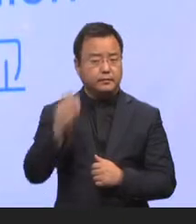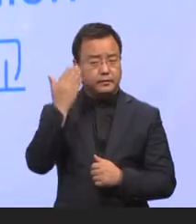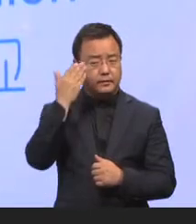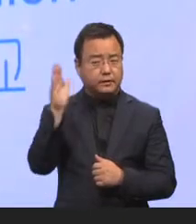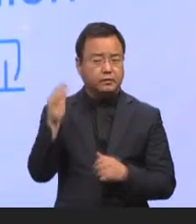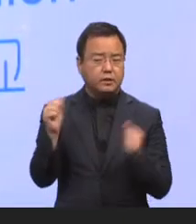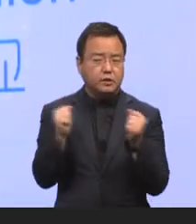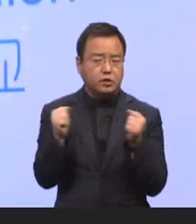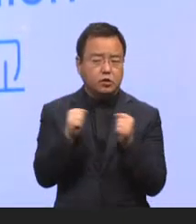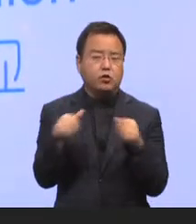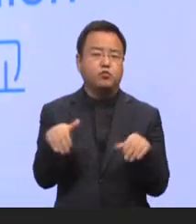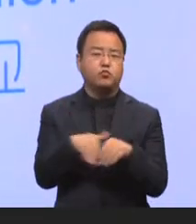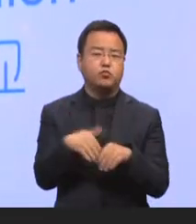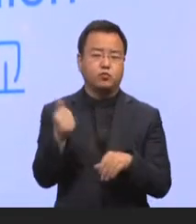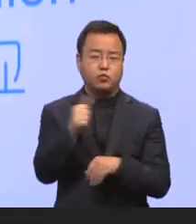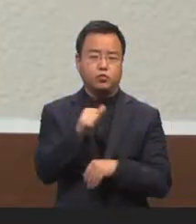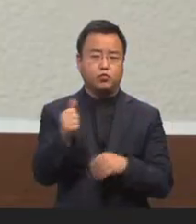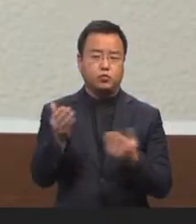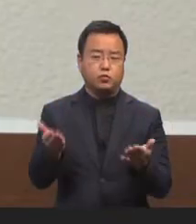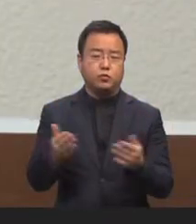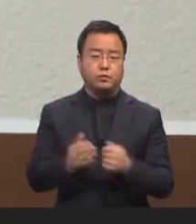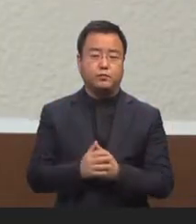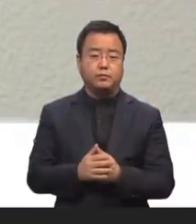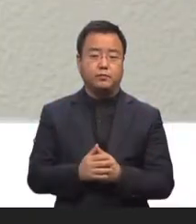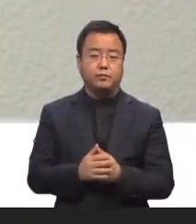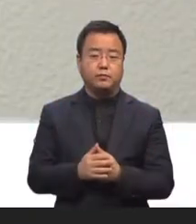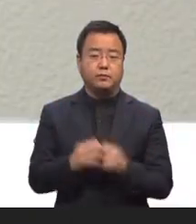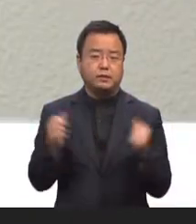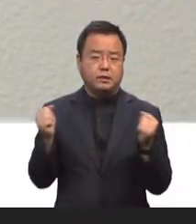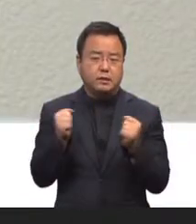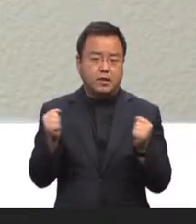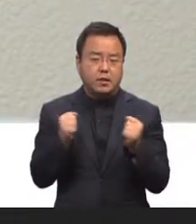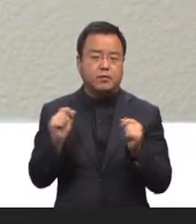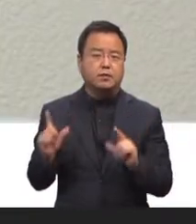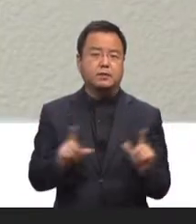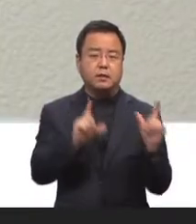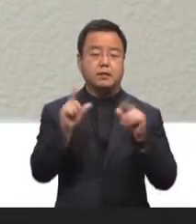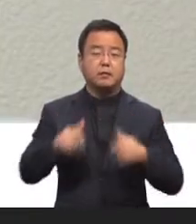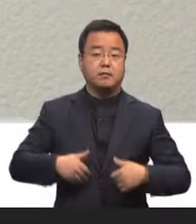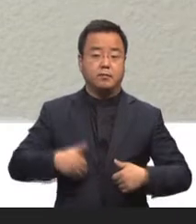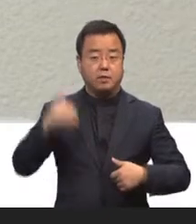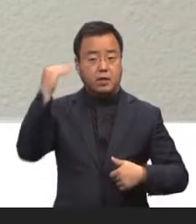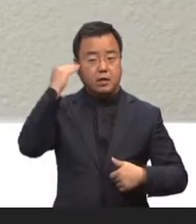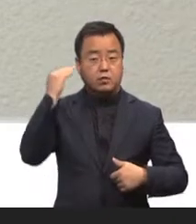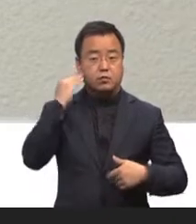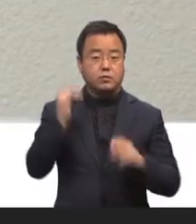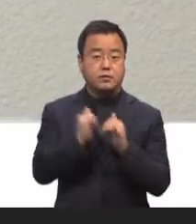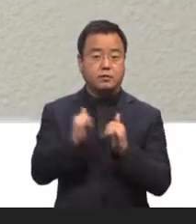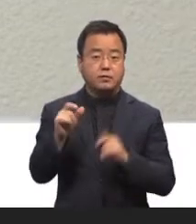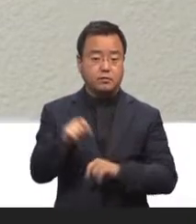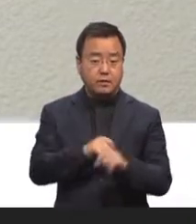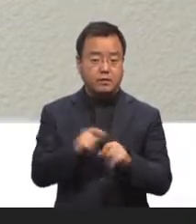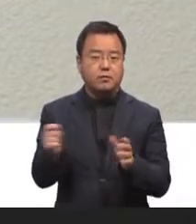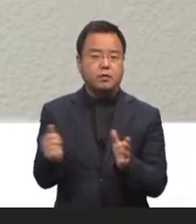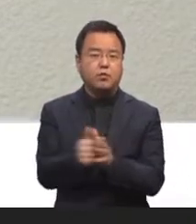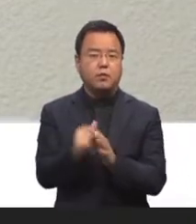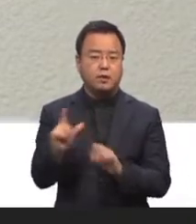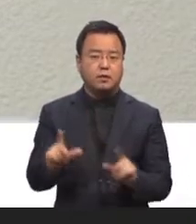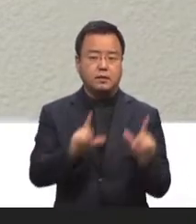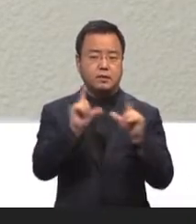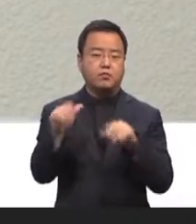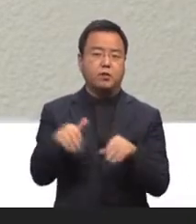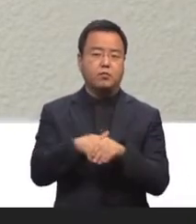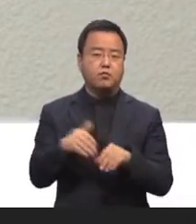겨울 문화를 소개하기도 합니다. 추운 겨울을 지내야만 했던 한국 사람들이 독특한 생활 문화를